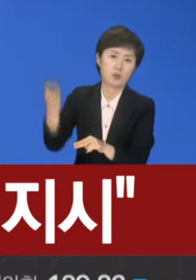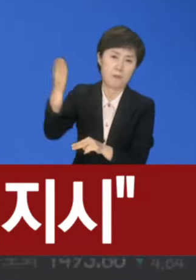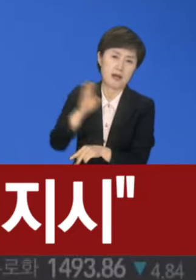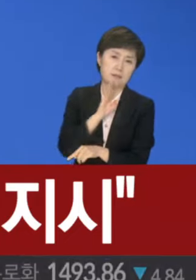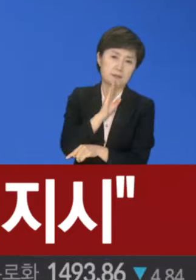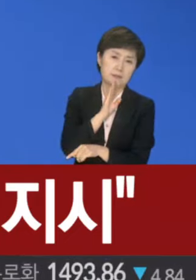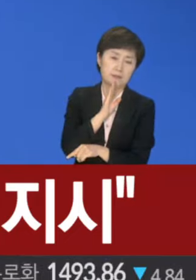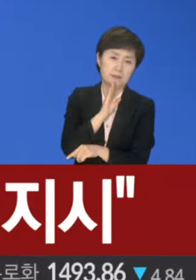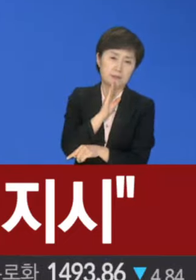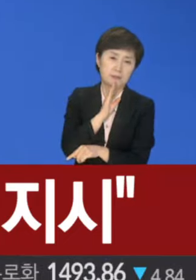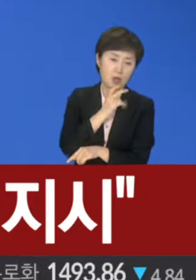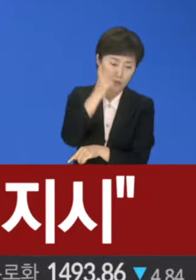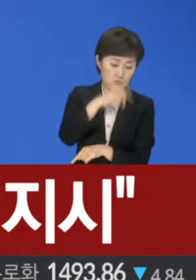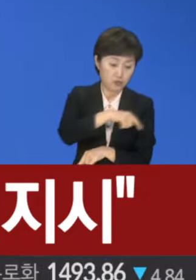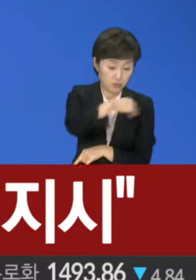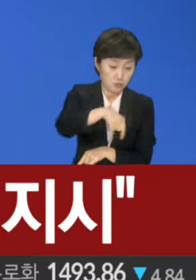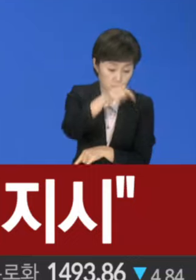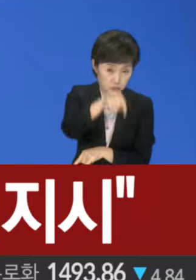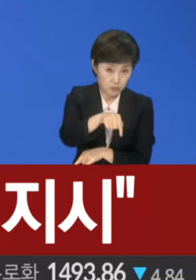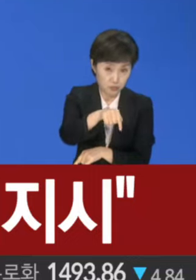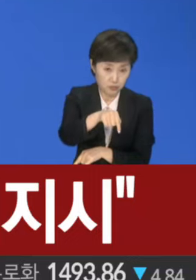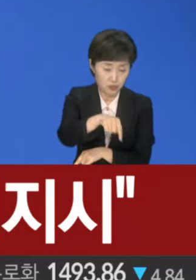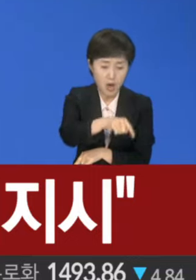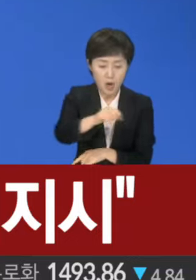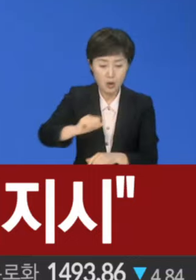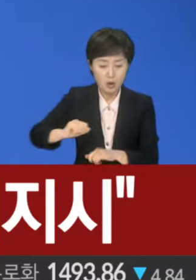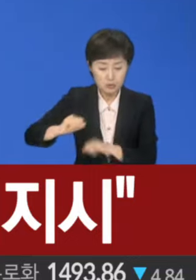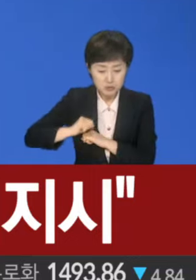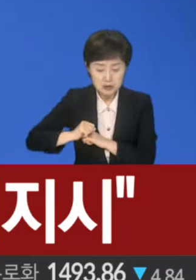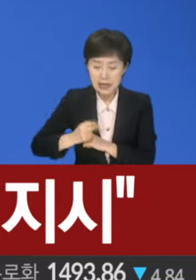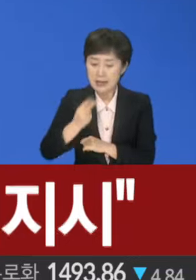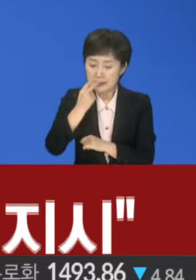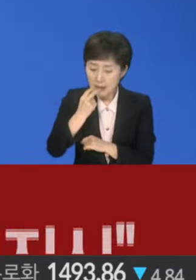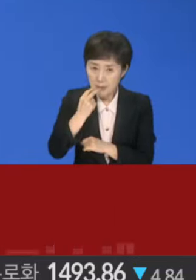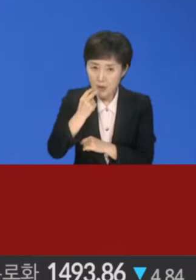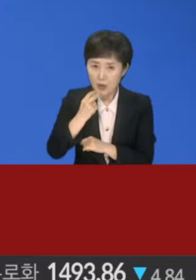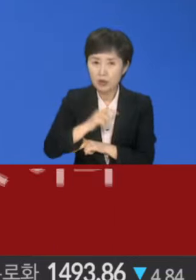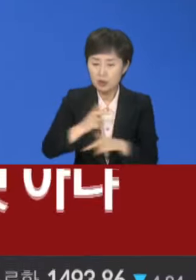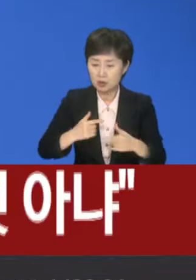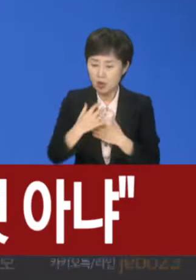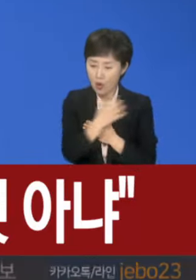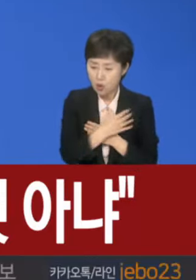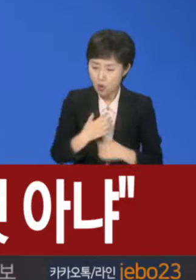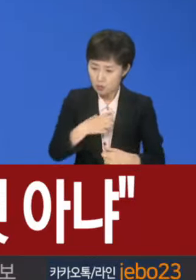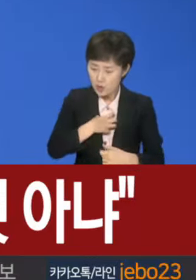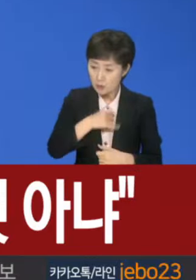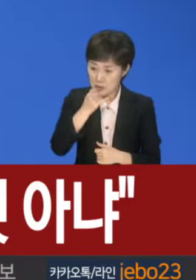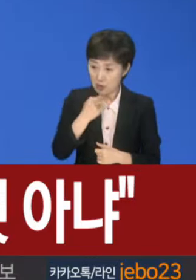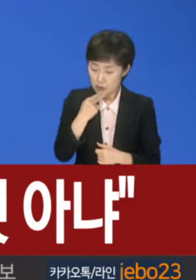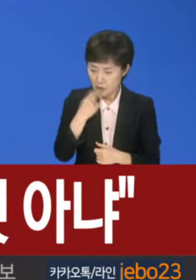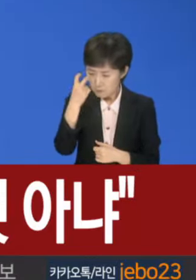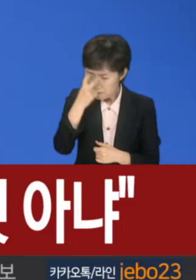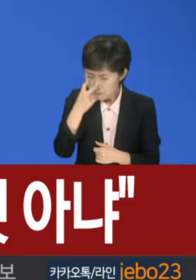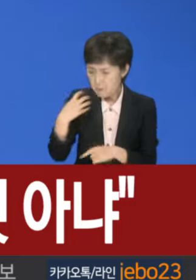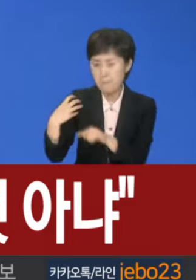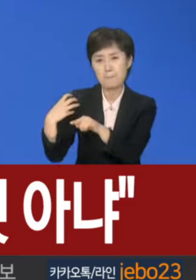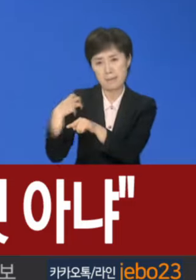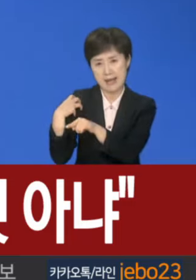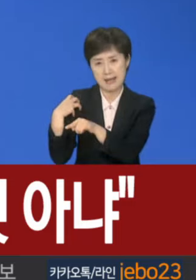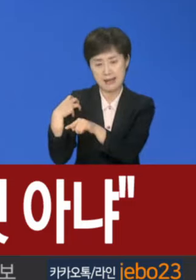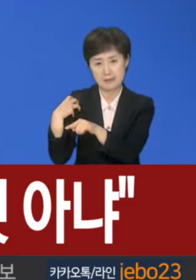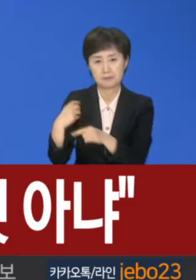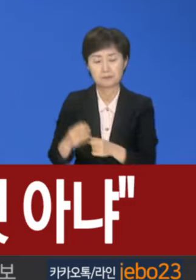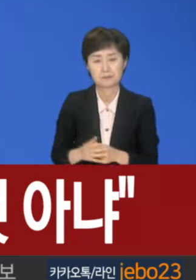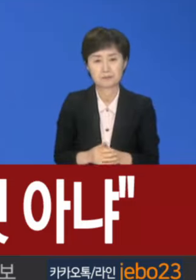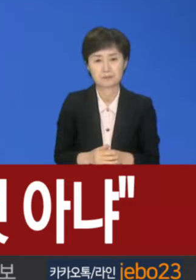있었으므로 수색 과정에서 발생할 수 있는 부대원들의 생명, 신체에 대한 위험을 방지해야 할 조리상 사실상 의무가 있다고